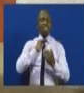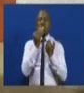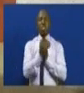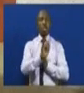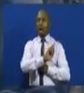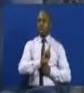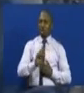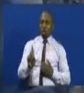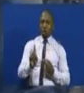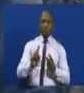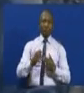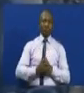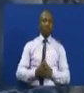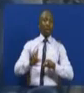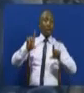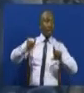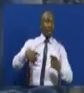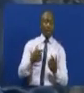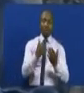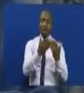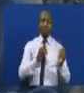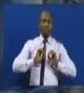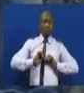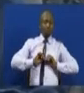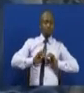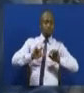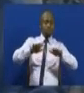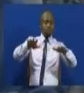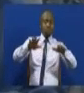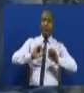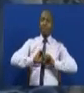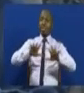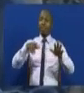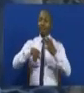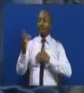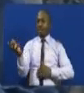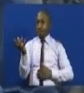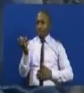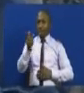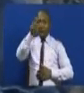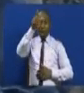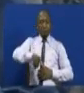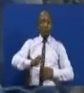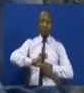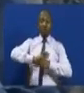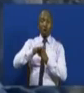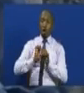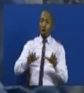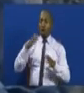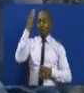Lakini sasa hivi ambapo maambukizi yamesambaa katika jamii, mtu mwenye corona huwezi